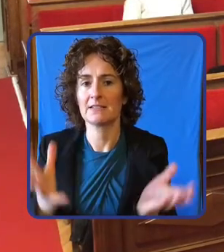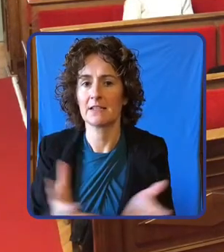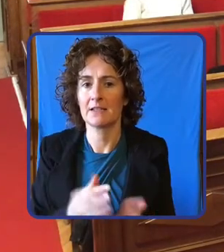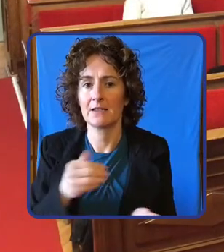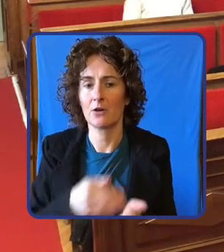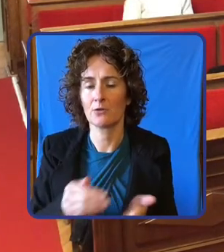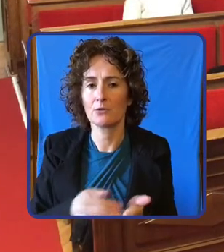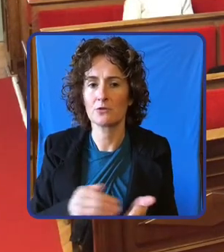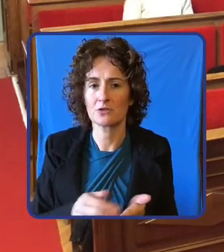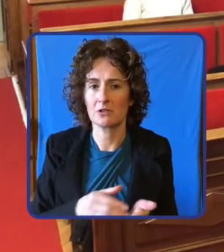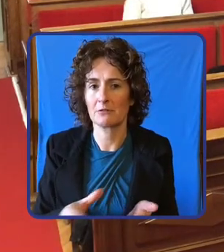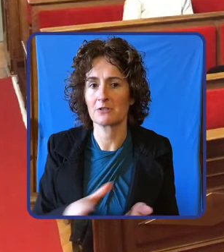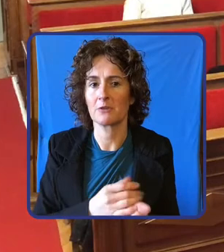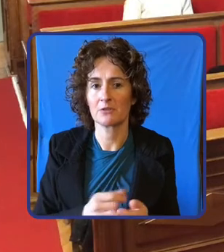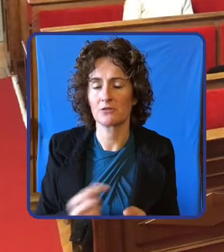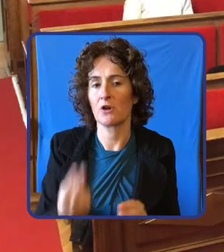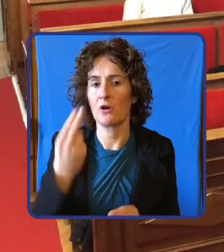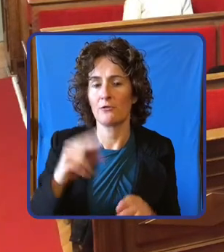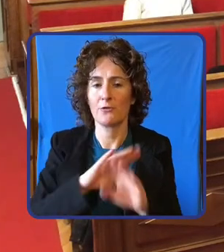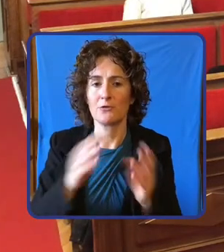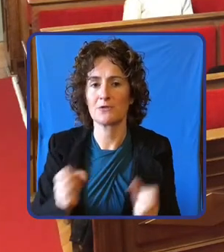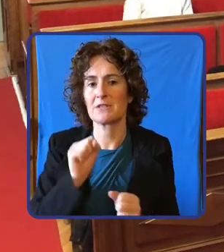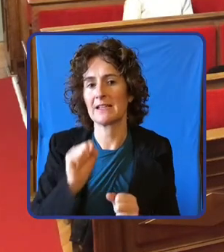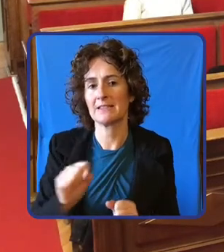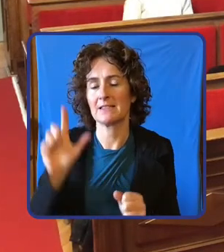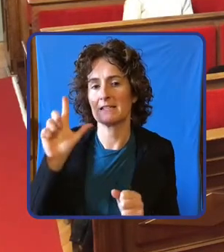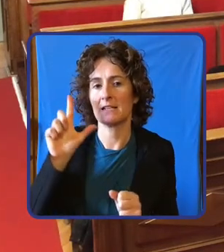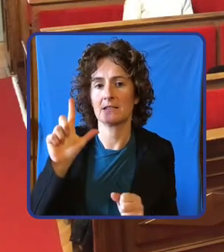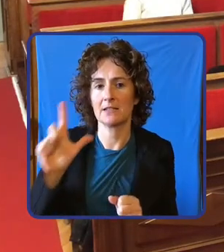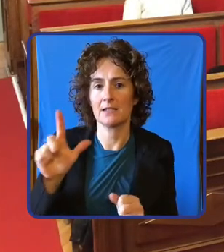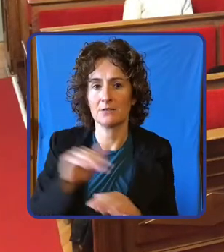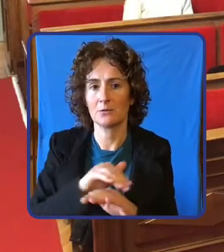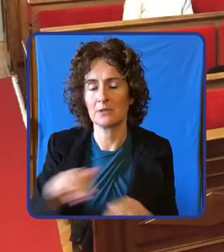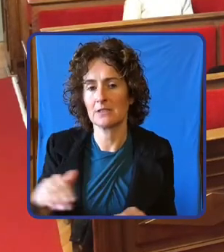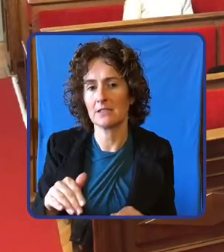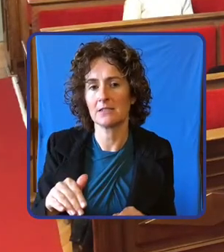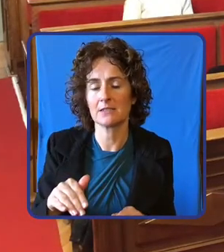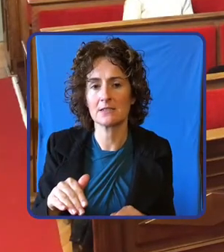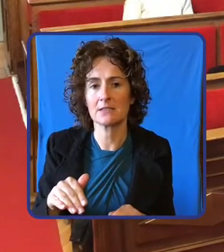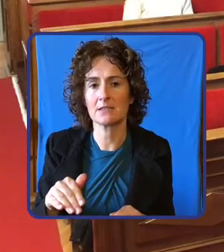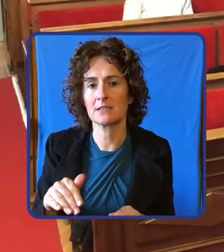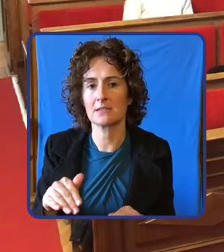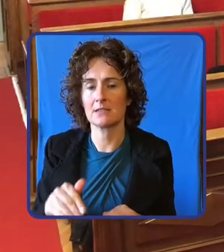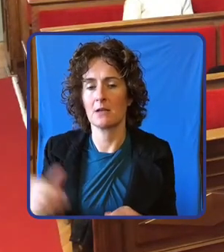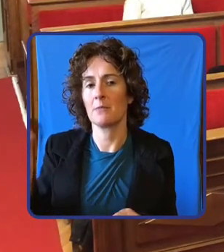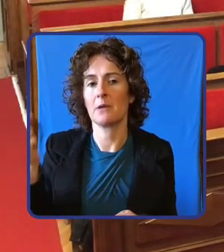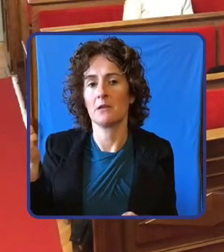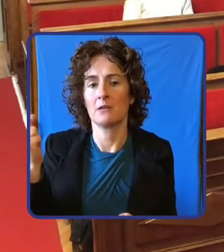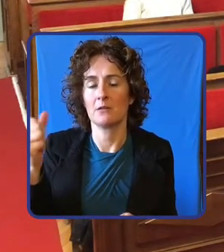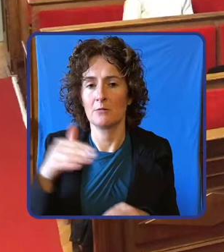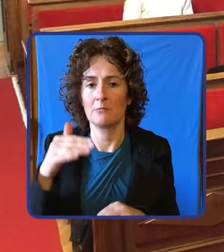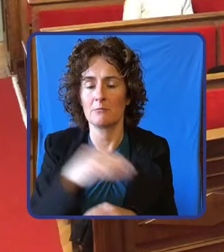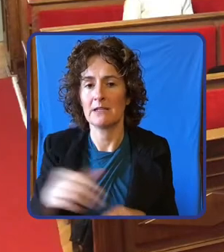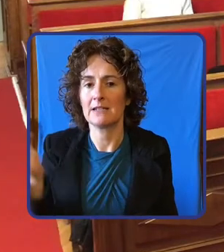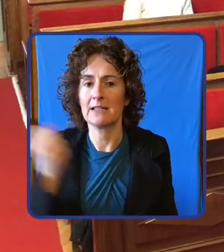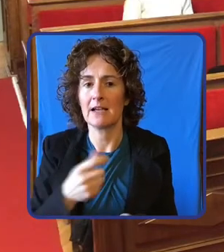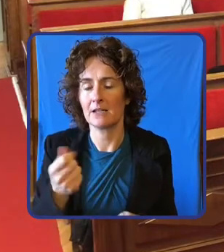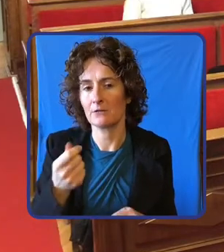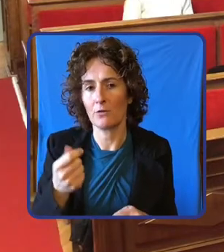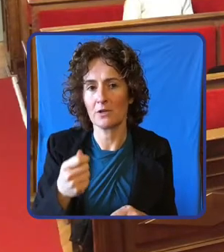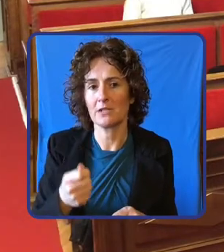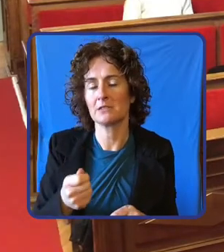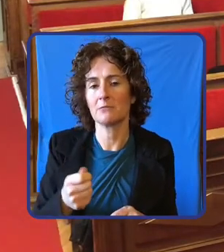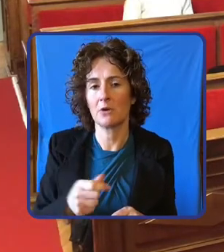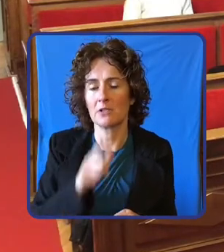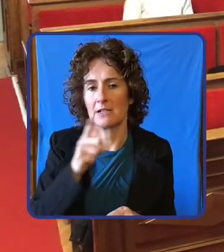költségvetés bevételi és kiadási főszege 18,2 milliárd forintban kerülne megállapításra. Az előterjesztés ez egy technikai